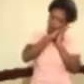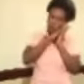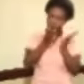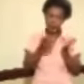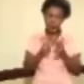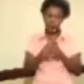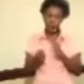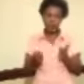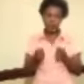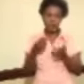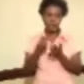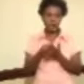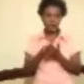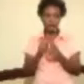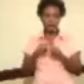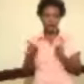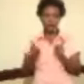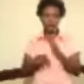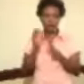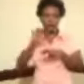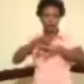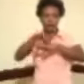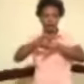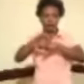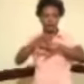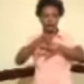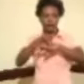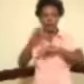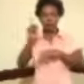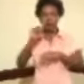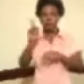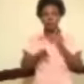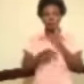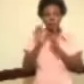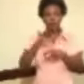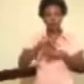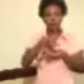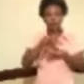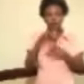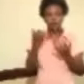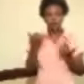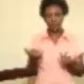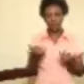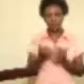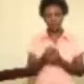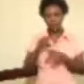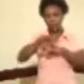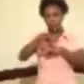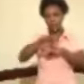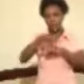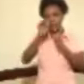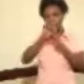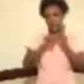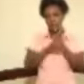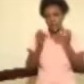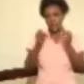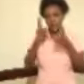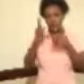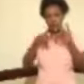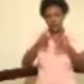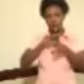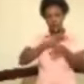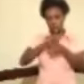c'est sous qui bon? C'est terre ça yo, à qui est terre en Haïti yé? Tel état yo que en pile moun occupé,